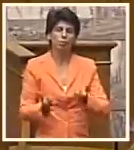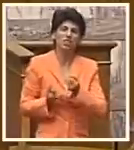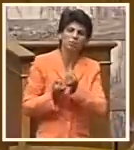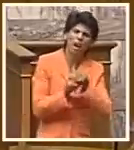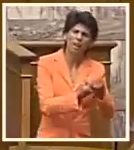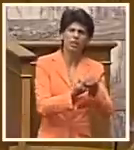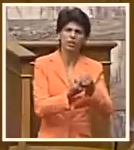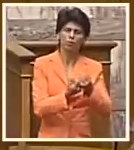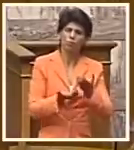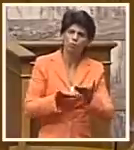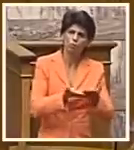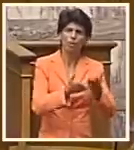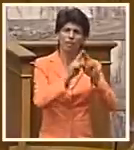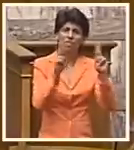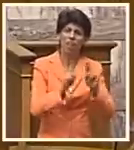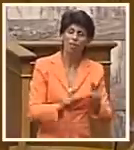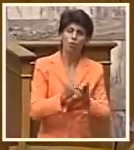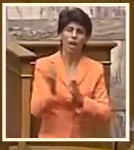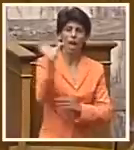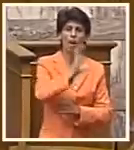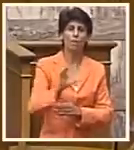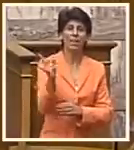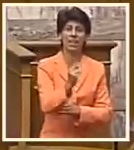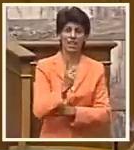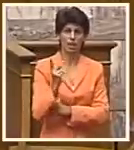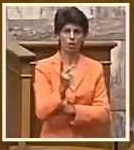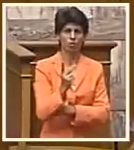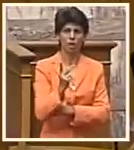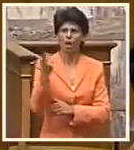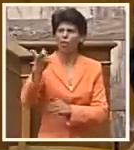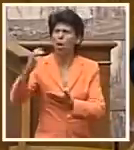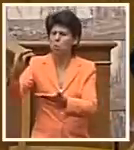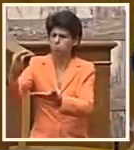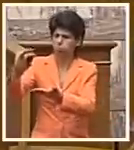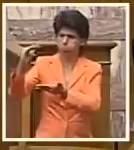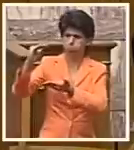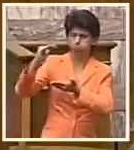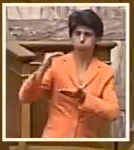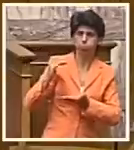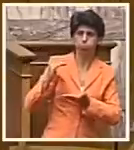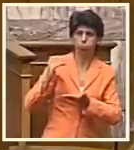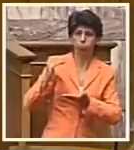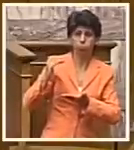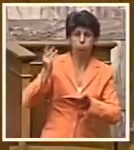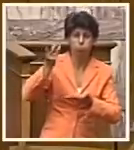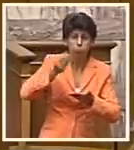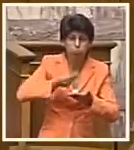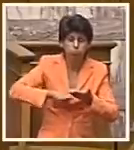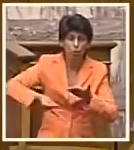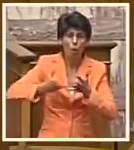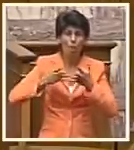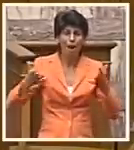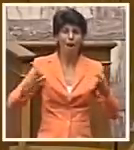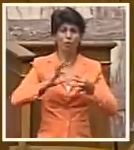βοήθεια της διεθνούς και ευρωπαϊκής κοινότητας. Με δάνεια μαμούθ, το μεγαλύτερο στην